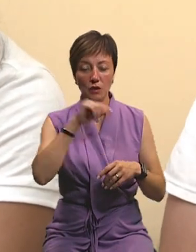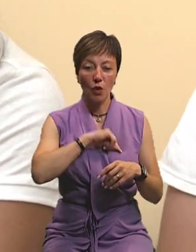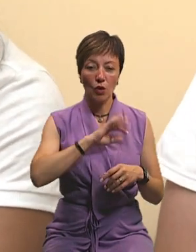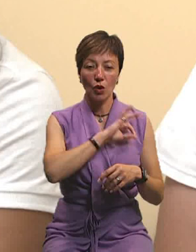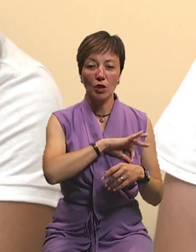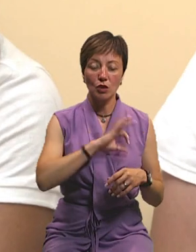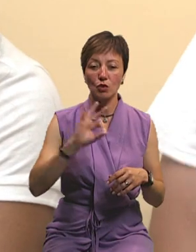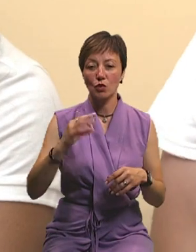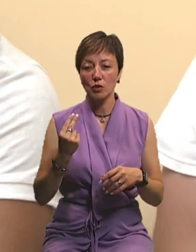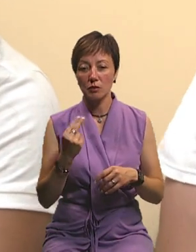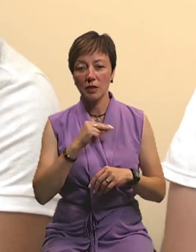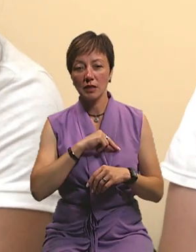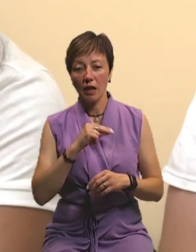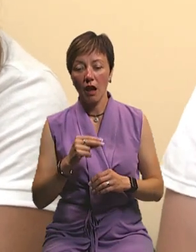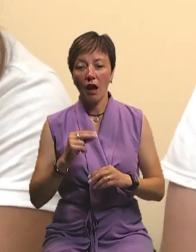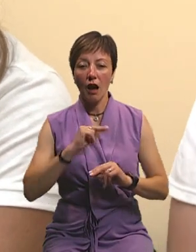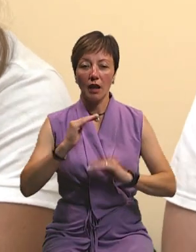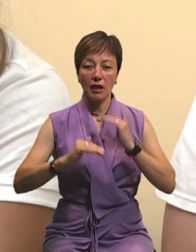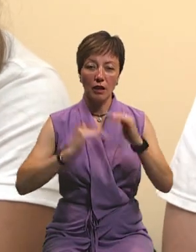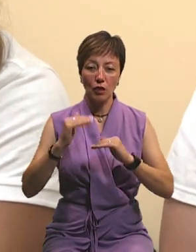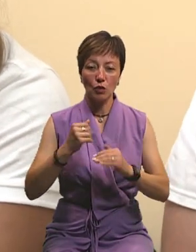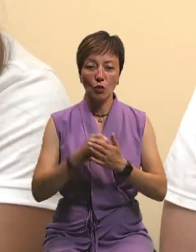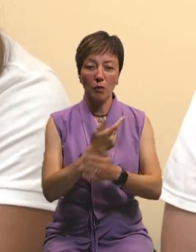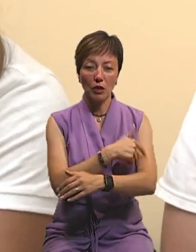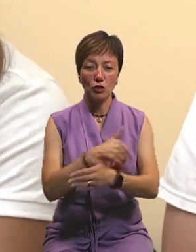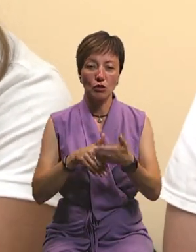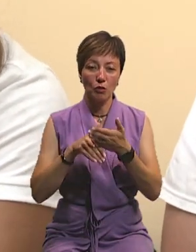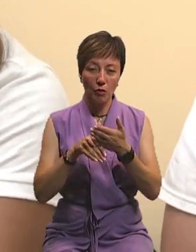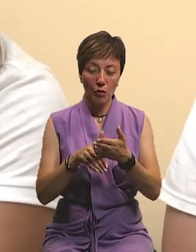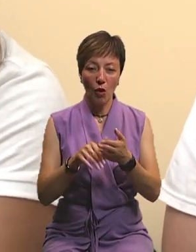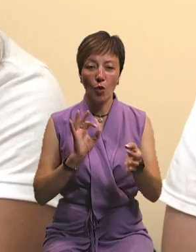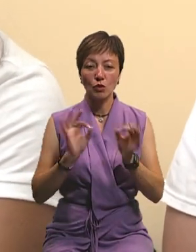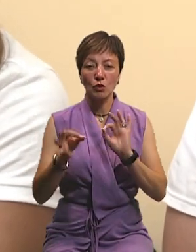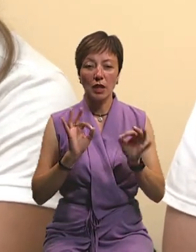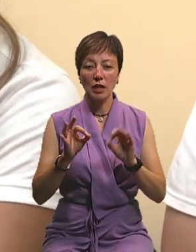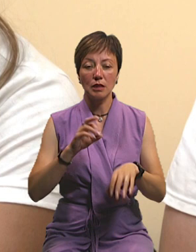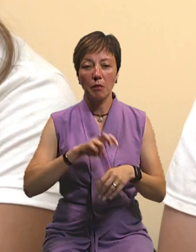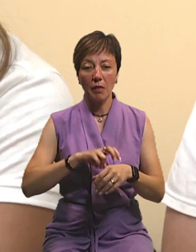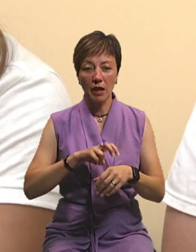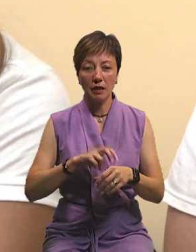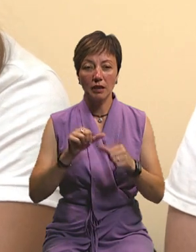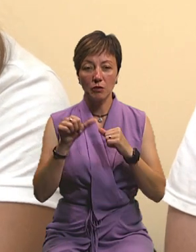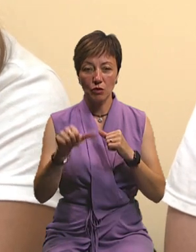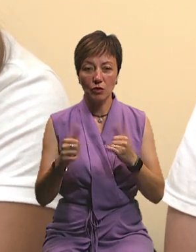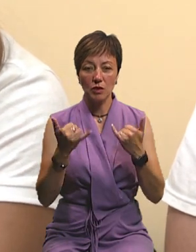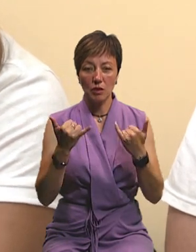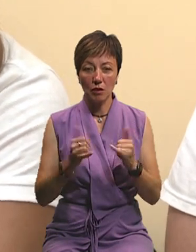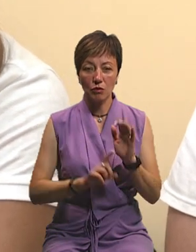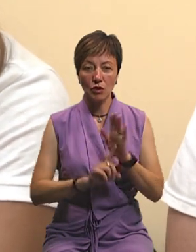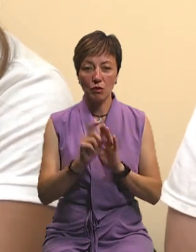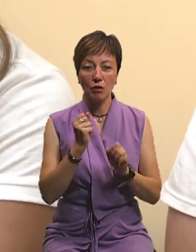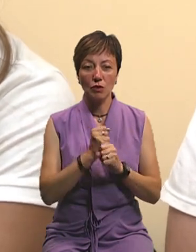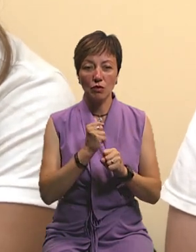юристи соціальний працівник кар'єрний консультант до медична допомога консультації медиків крім цього всього Зараз ми почали